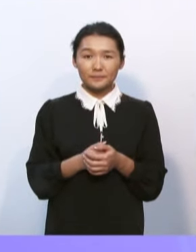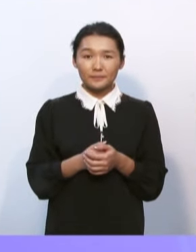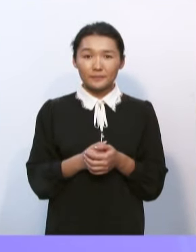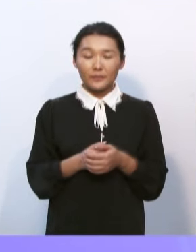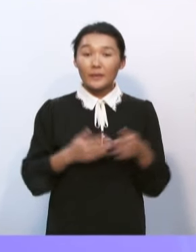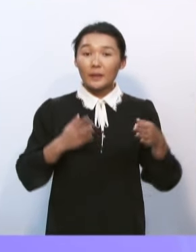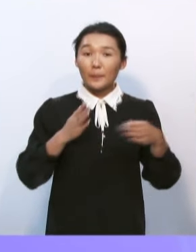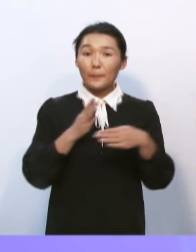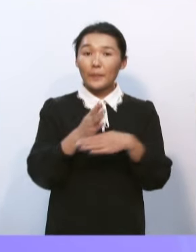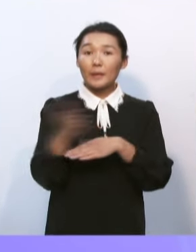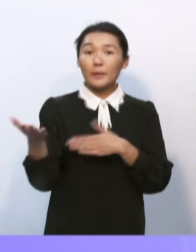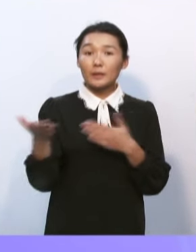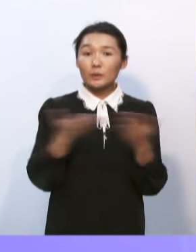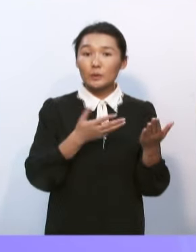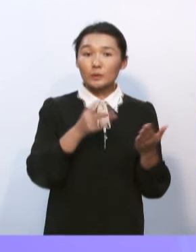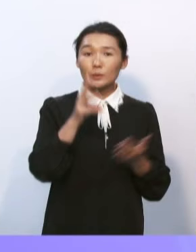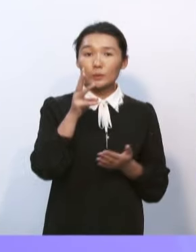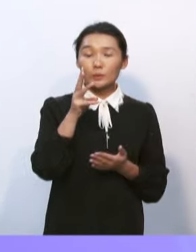Мейман достук.